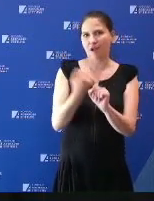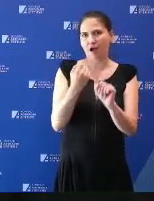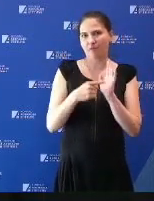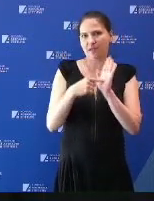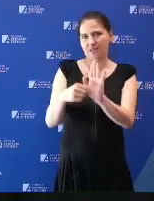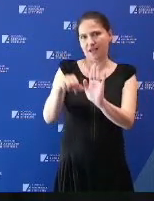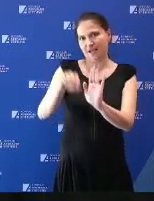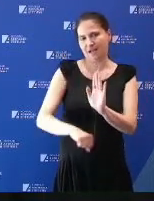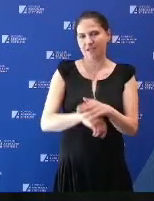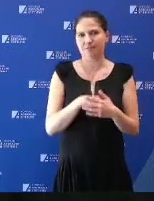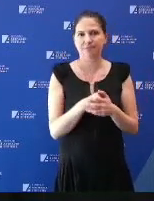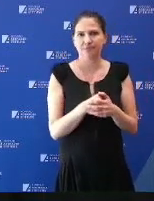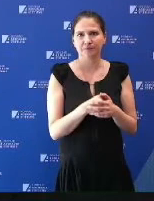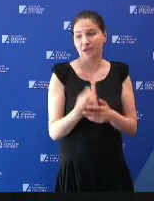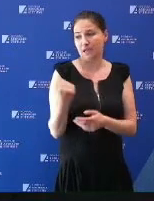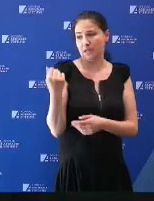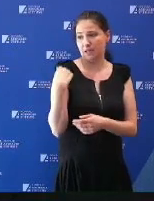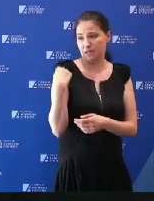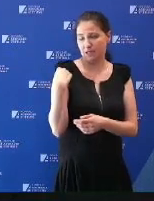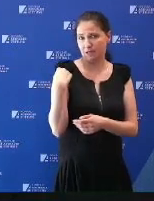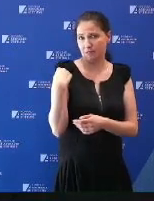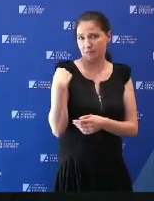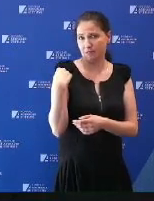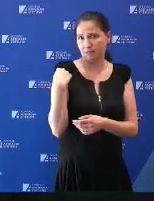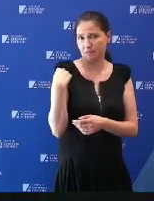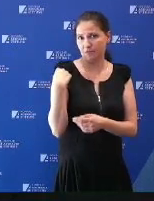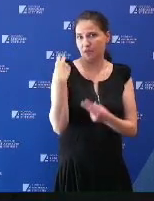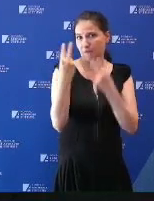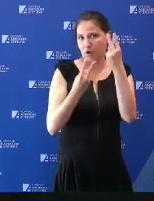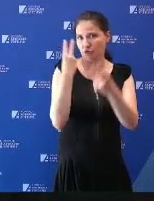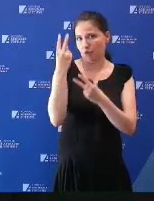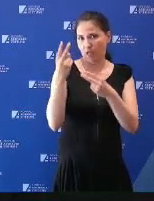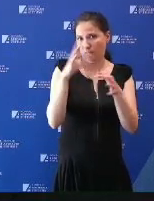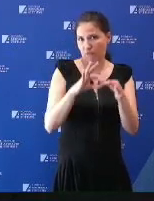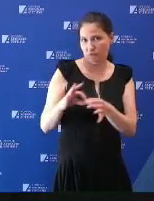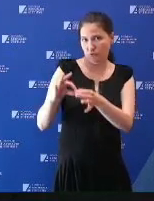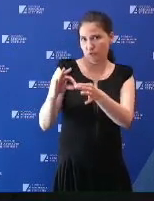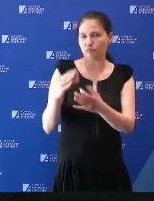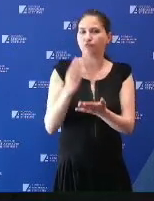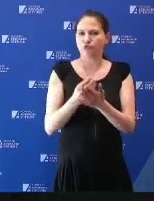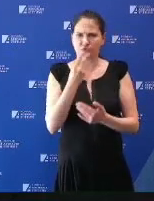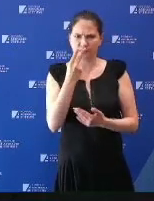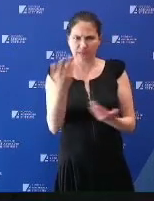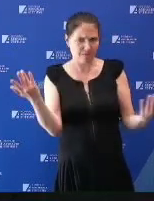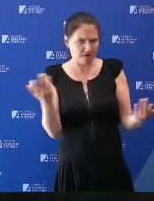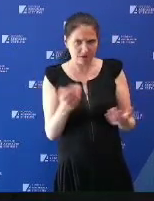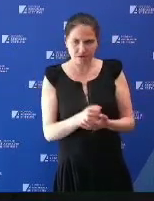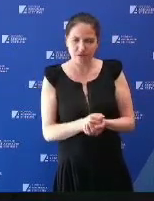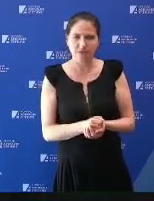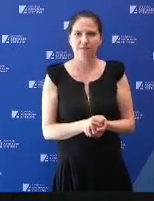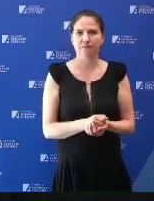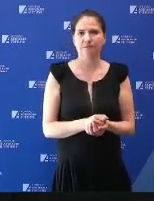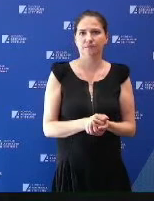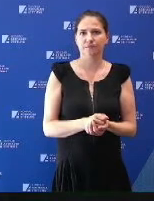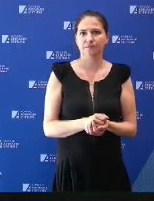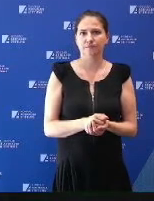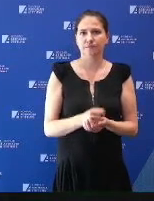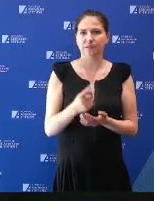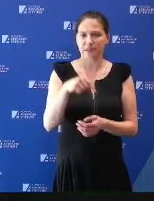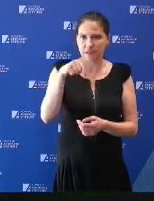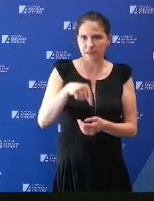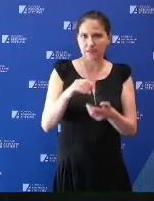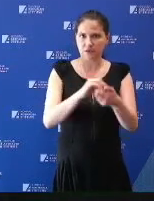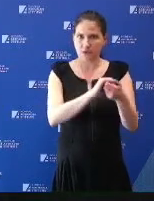of Living Labs. Wir haben gerade in der virtuellen Führung ja schon gesehen, dass wir hier gemeinsam